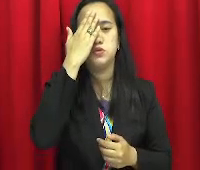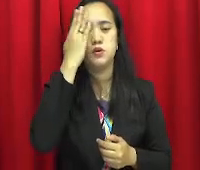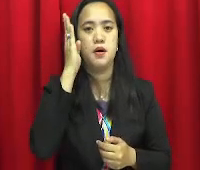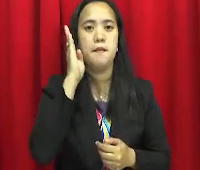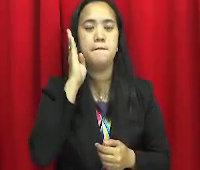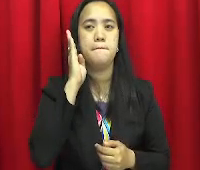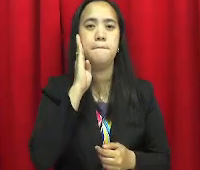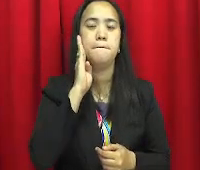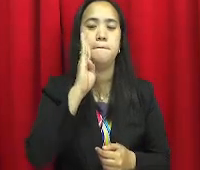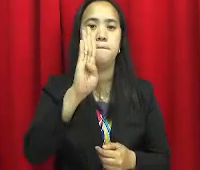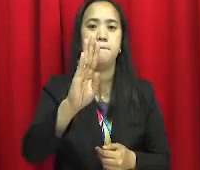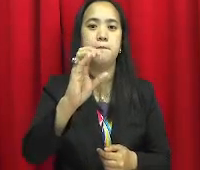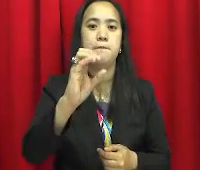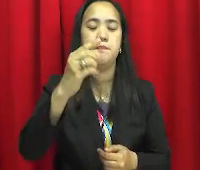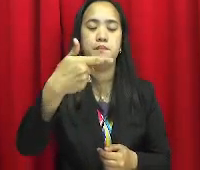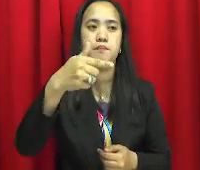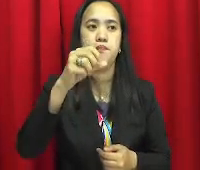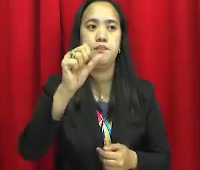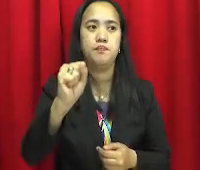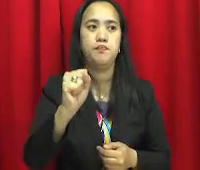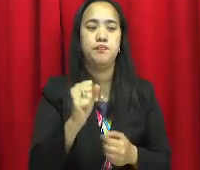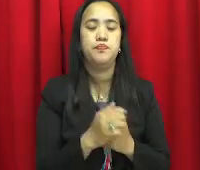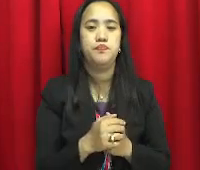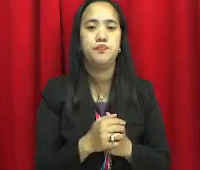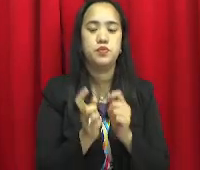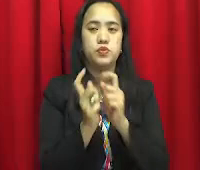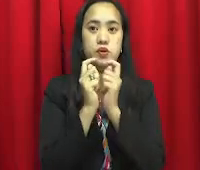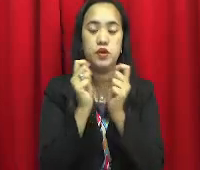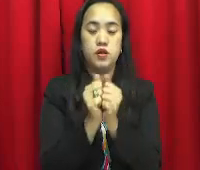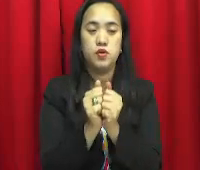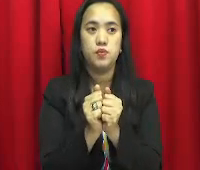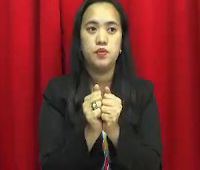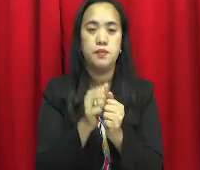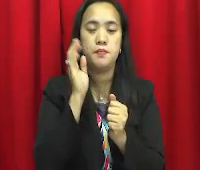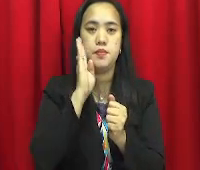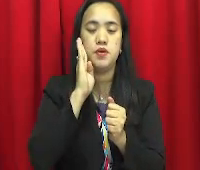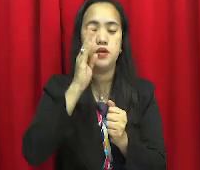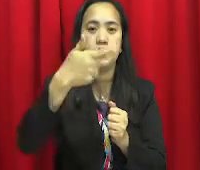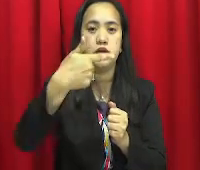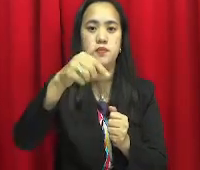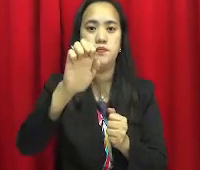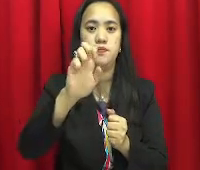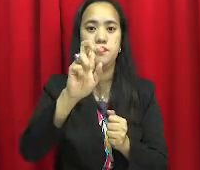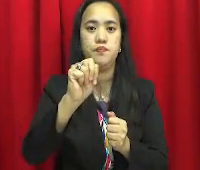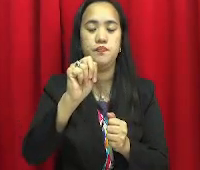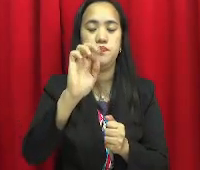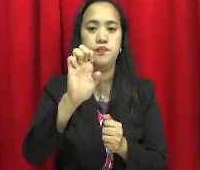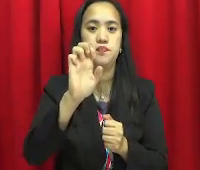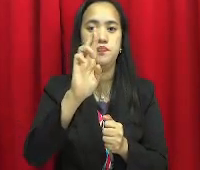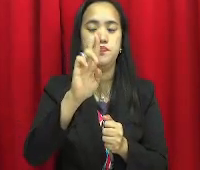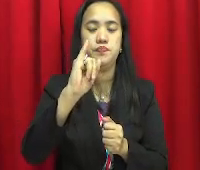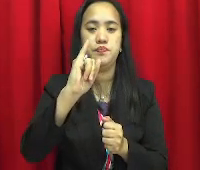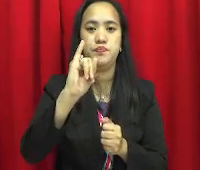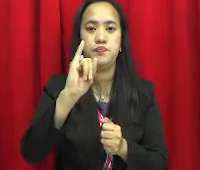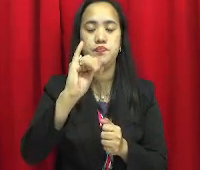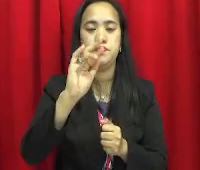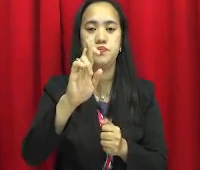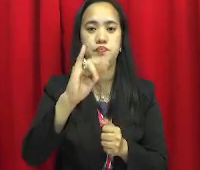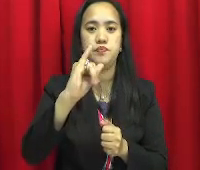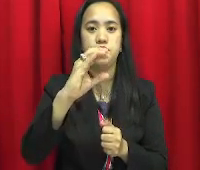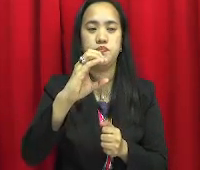No? Kinausap ako kasama niya, sinamahan siya ni Brother Hiner Rico. No? Si Hiner